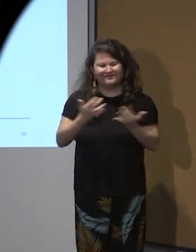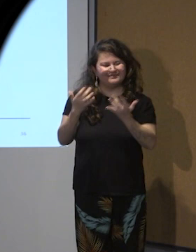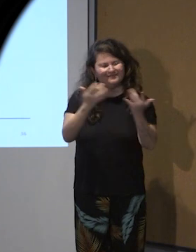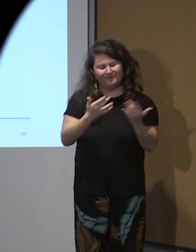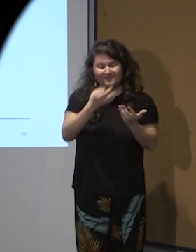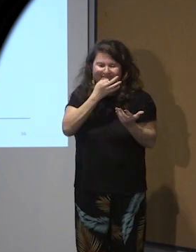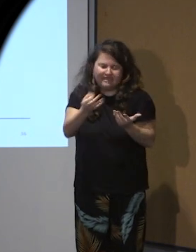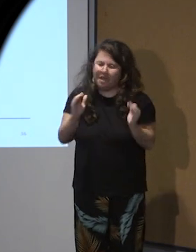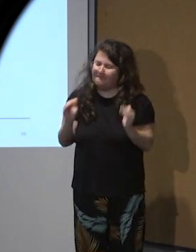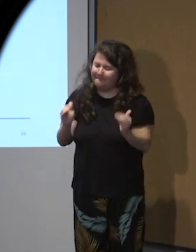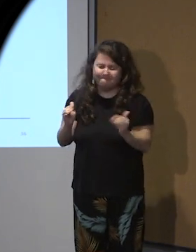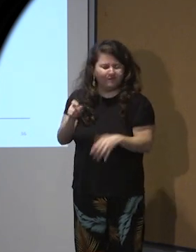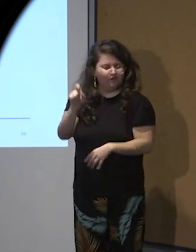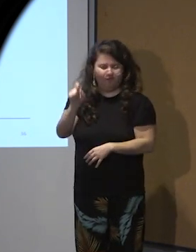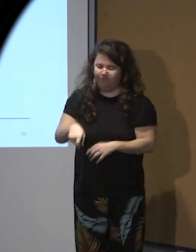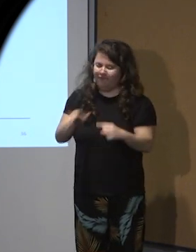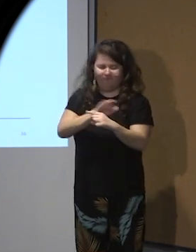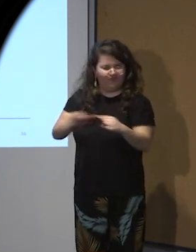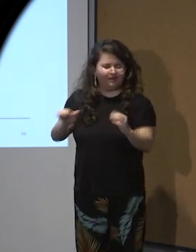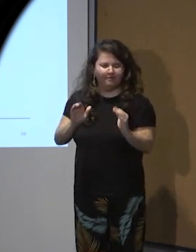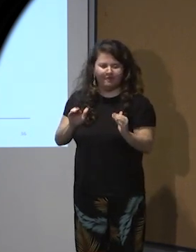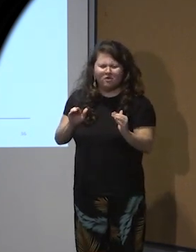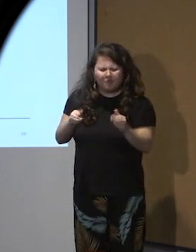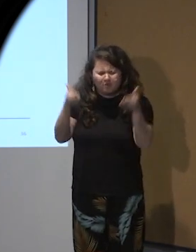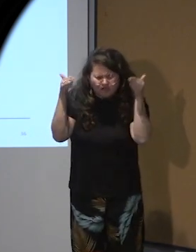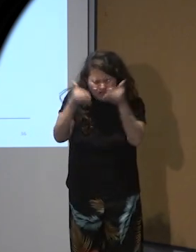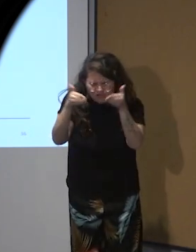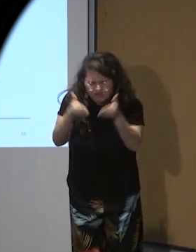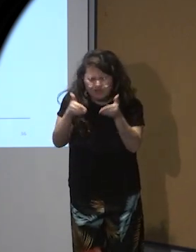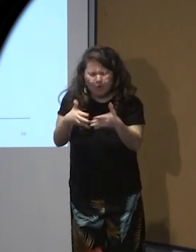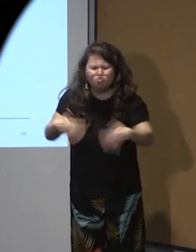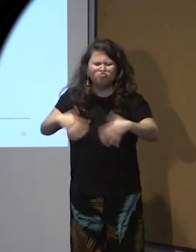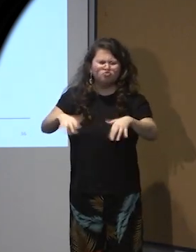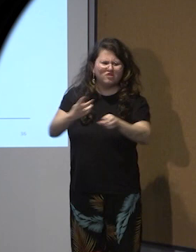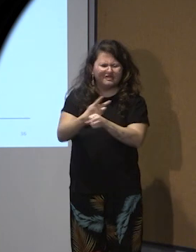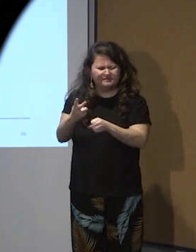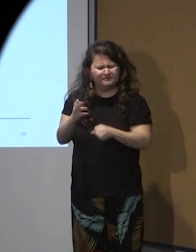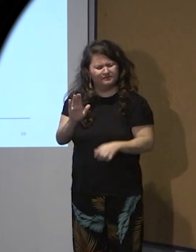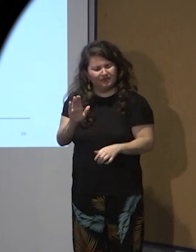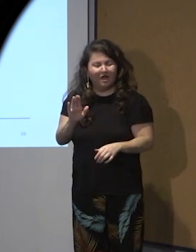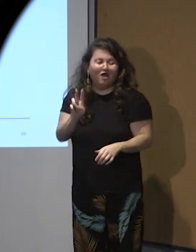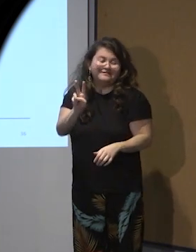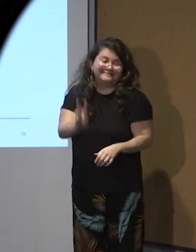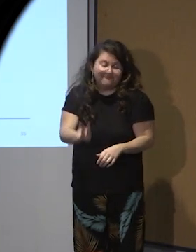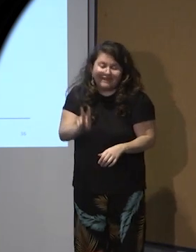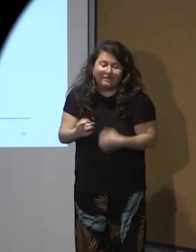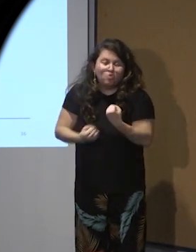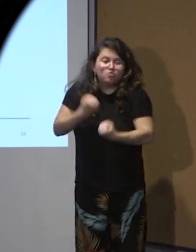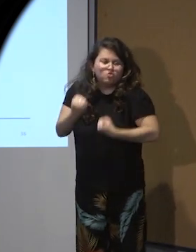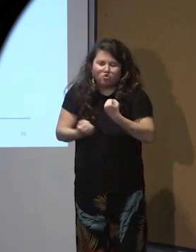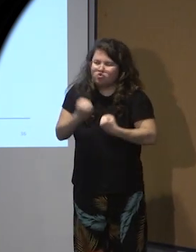malgré Mais tout. maintenant, il ne faut pas faire une focalisation là-dessus. C'est clair que c'est pas très bénéfique d'aller faire son